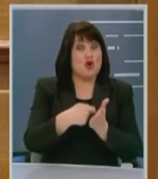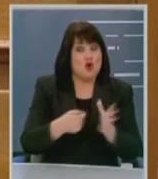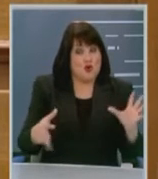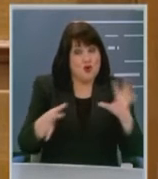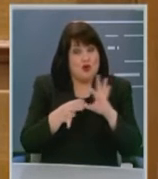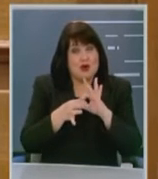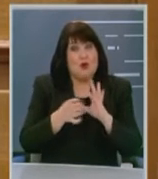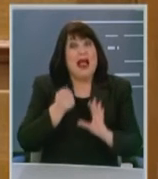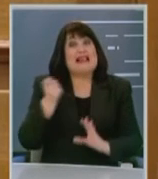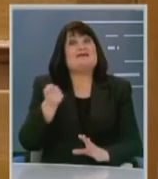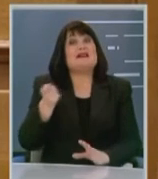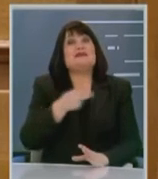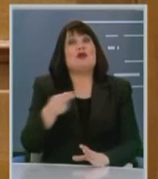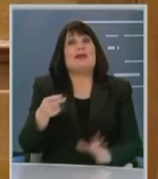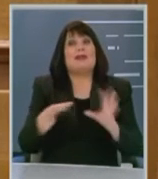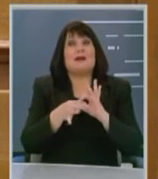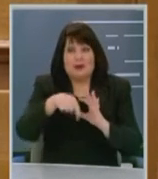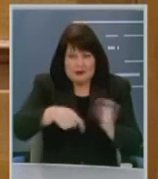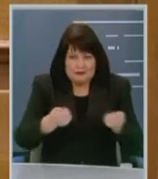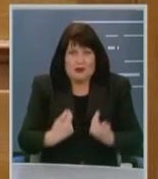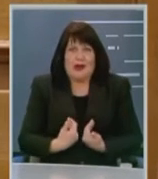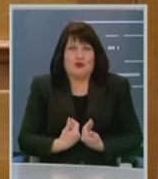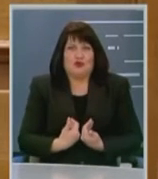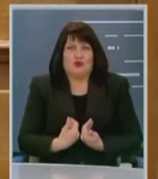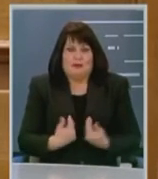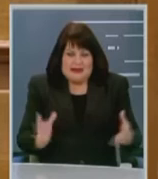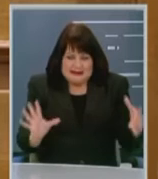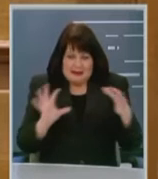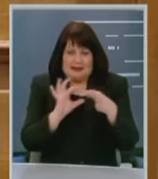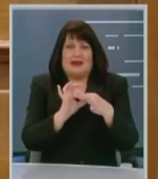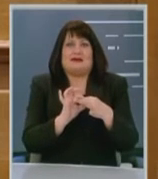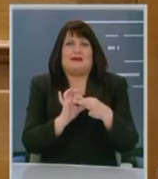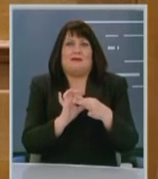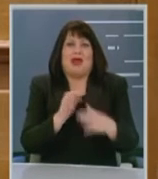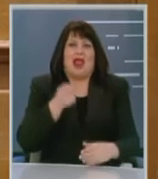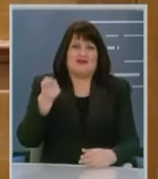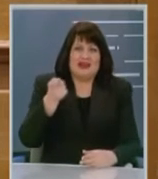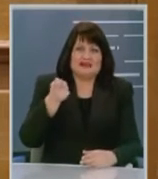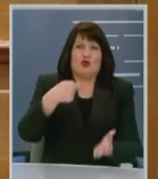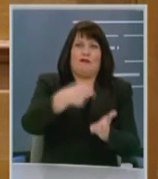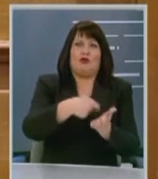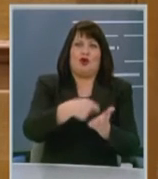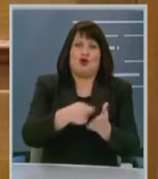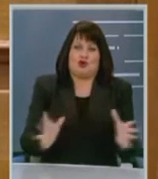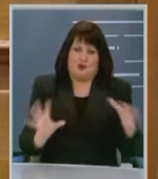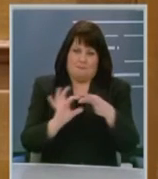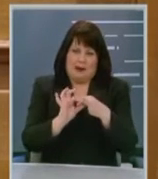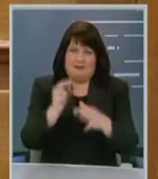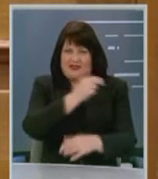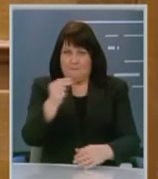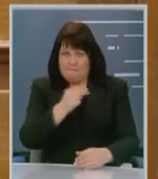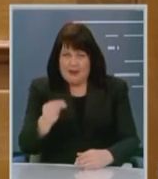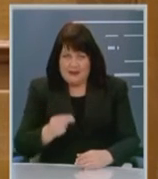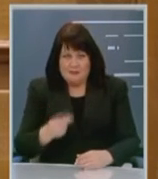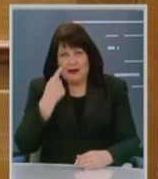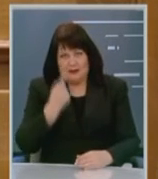το ασφαλιστικό. Μα αυτό κάναμε εμείς. Συνδέσαμε και τα δύο και αποδείχθηκε ότι η